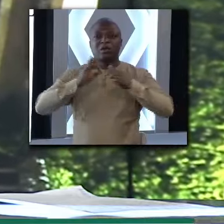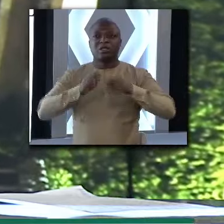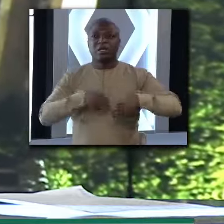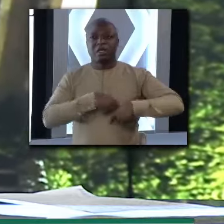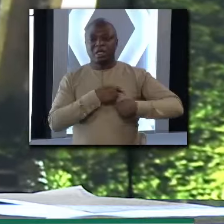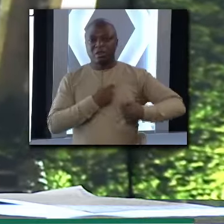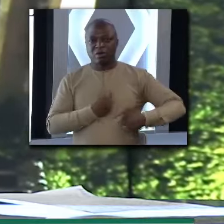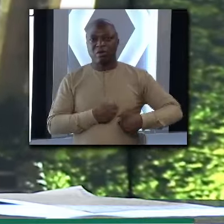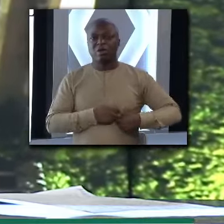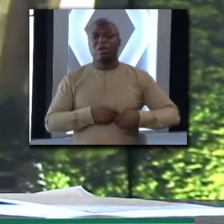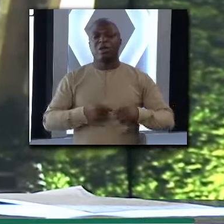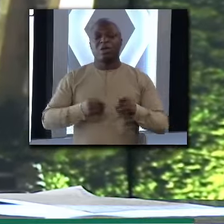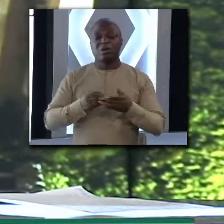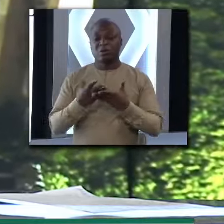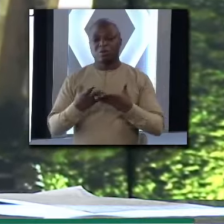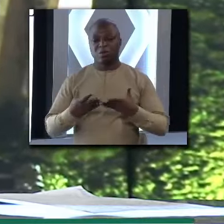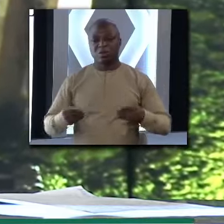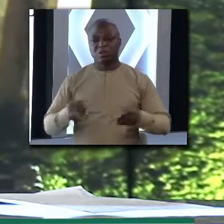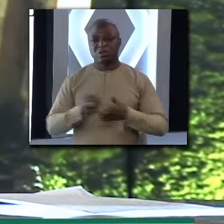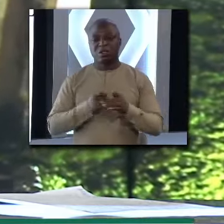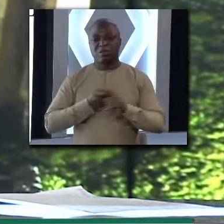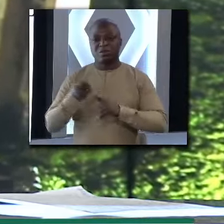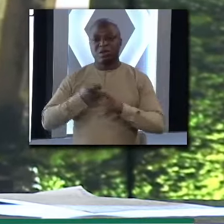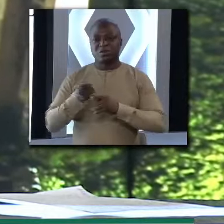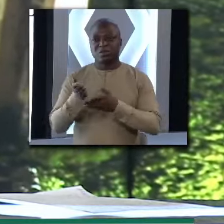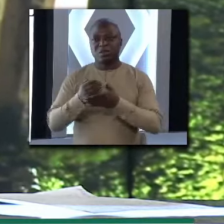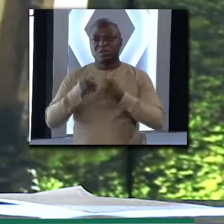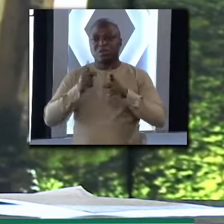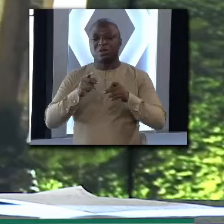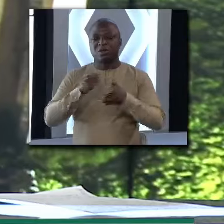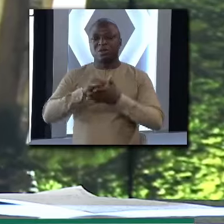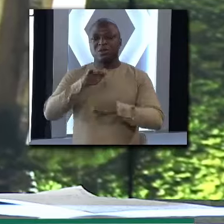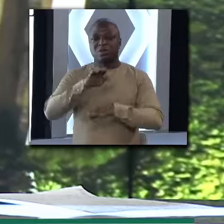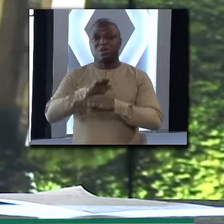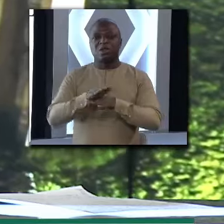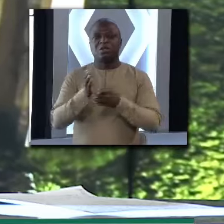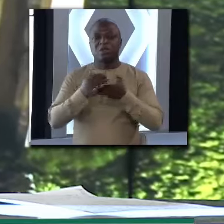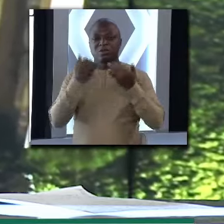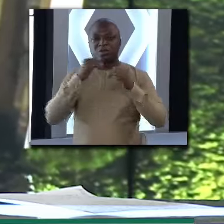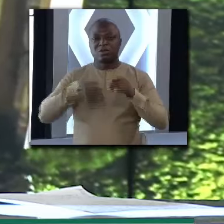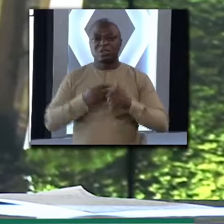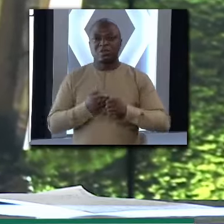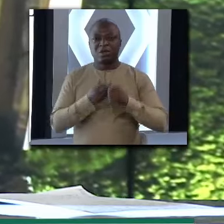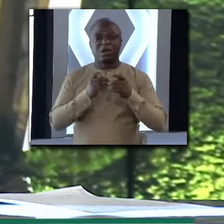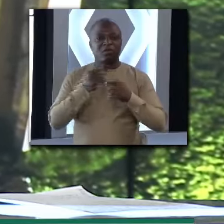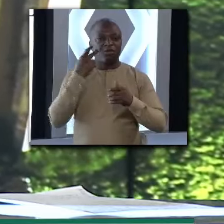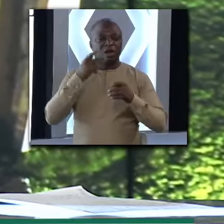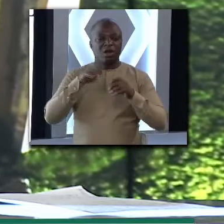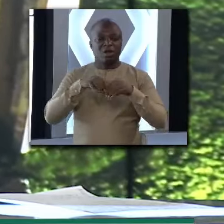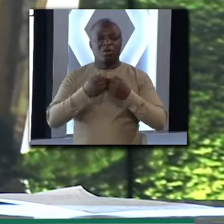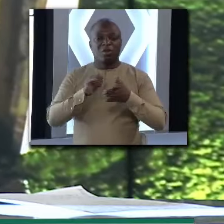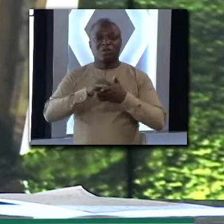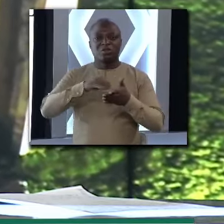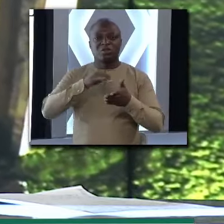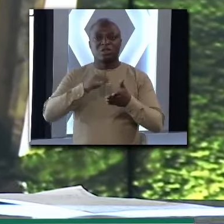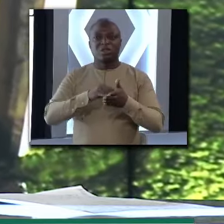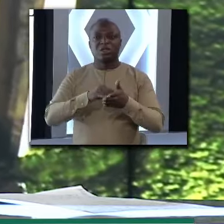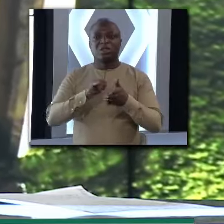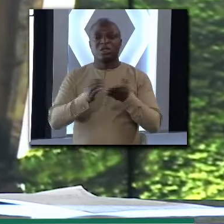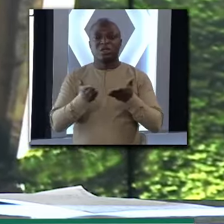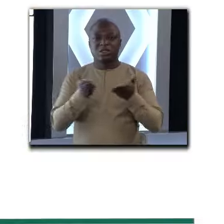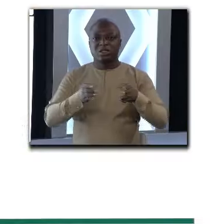et panser les blessures du passé. Ce soir, Marie-Ange Bida nous emmène à la découverte du HCRUN et ses